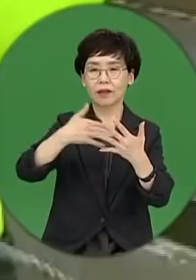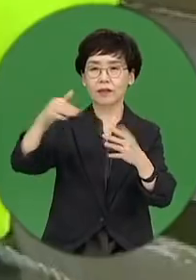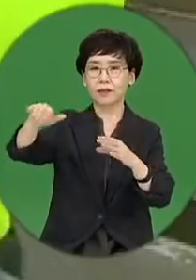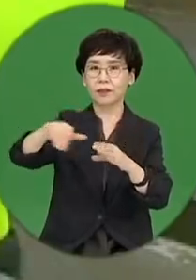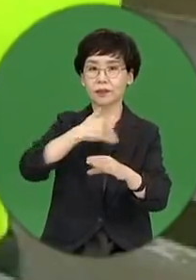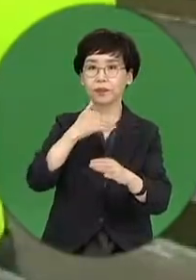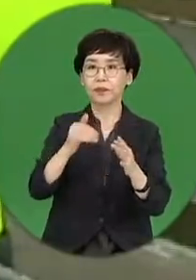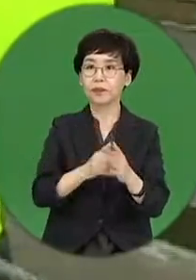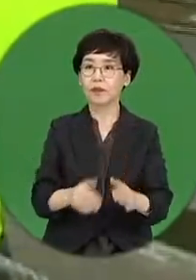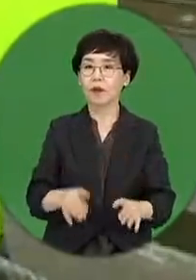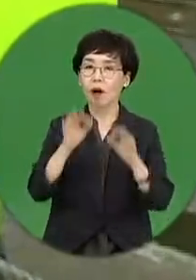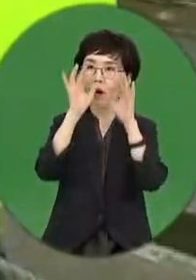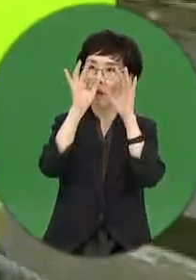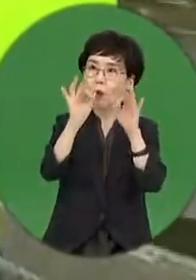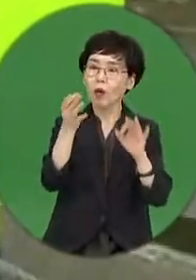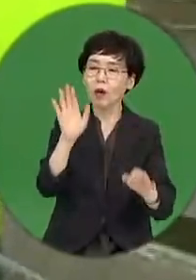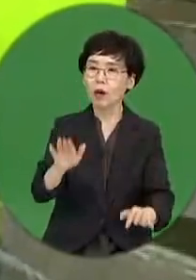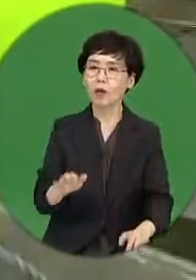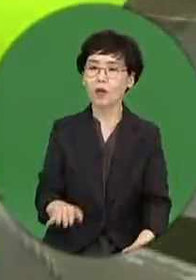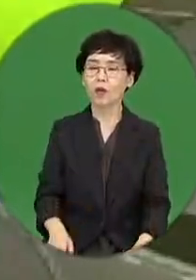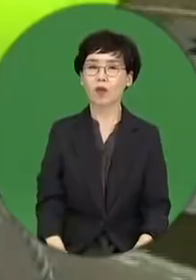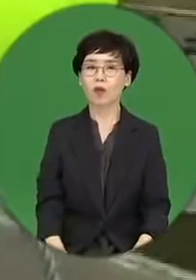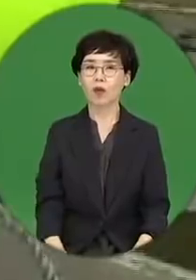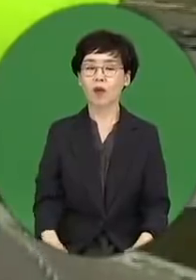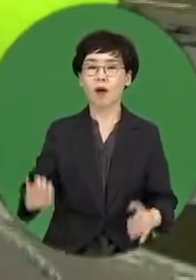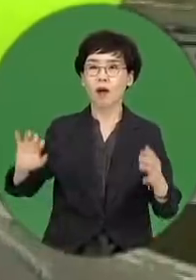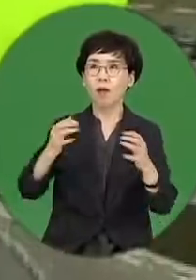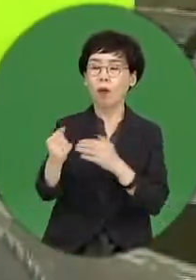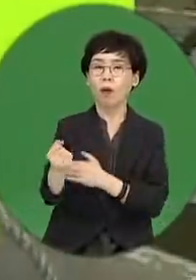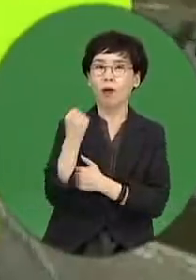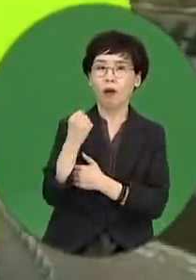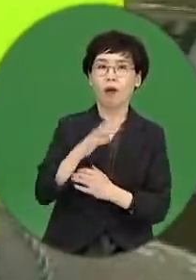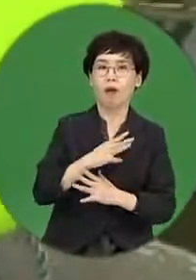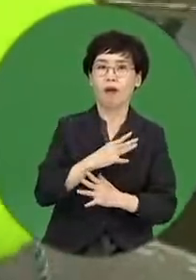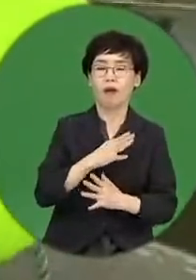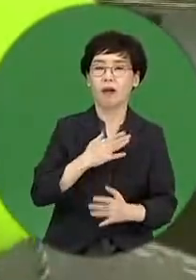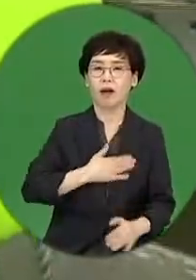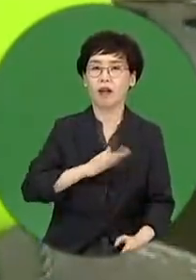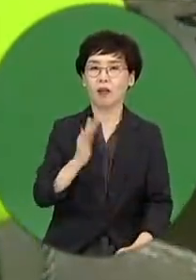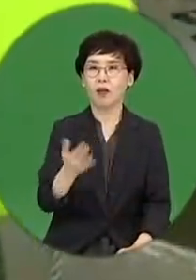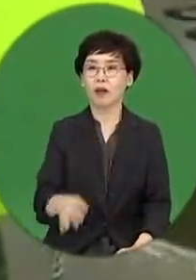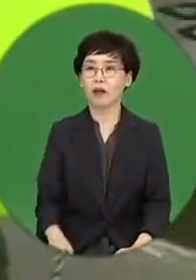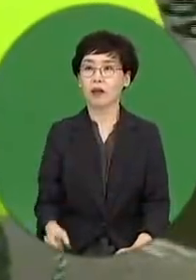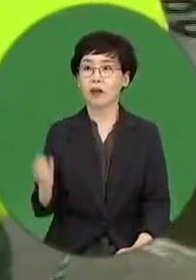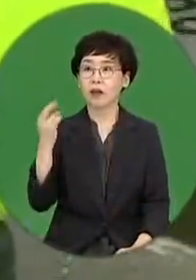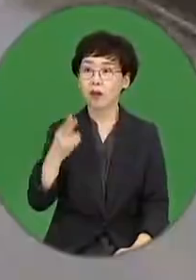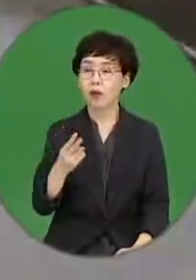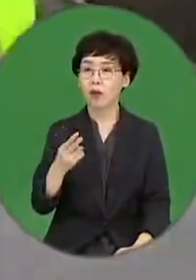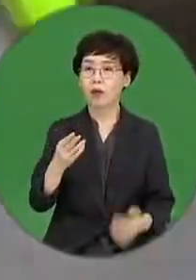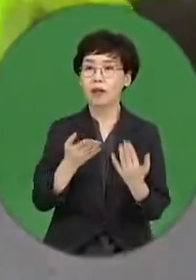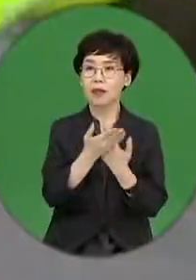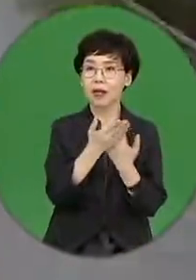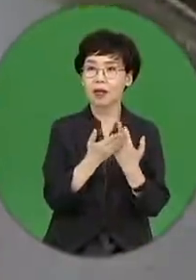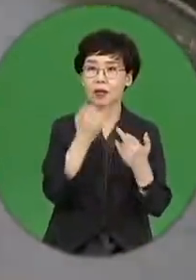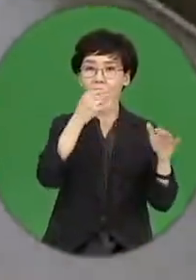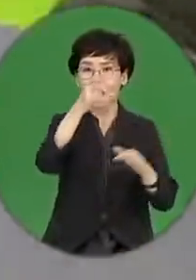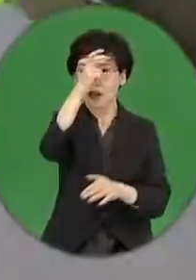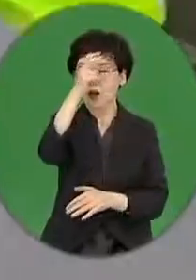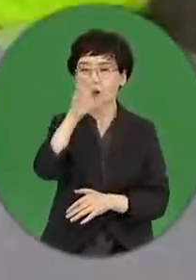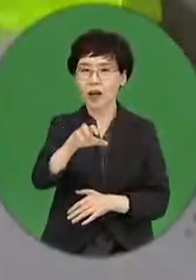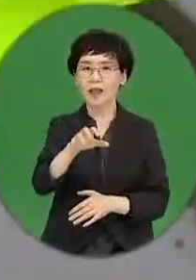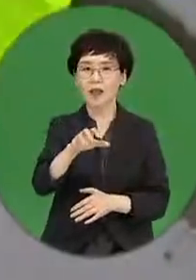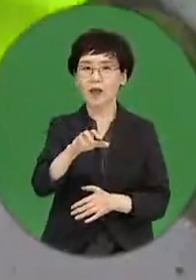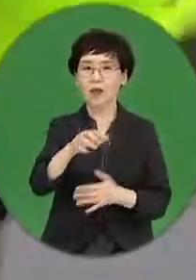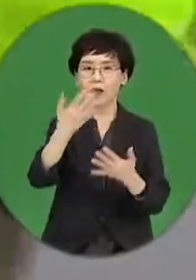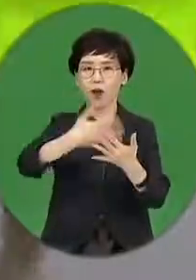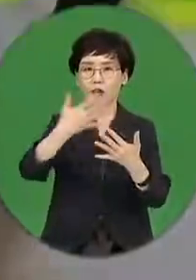영상이거든요. 보기만 해도 정말 얼마나 태풍의 위력이 대단한지를 알 수가 있습니다. 예, 다음 영상은 제주 해경에서 제공한